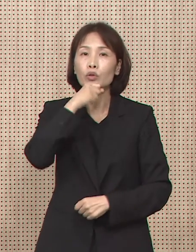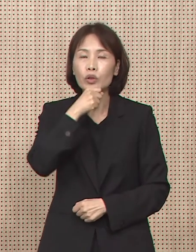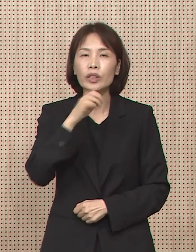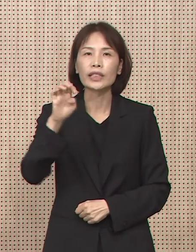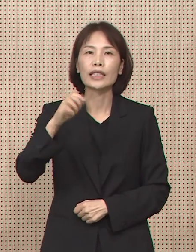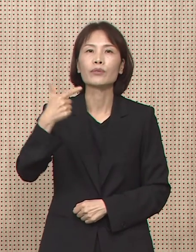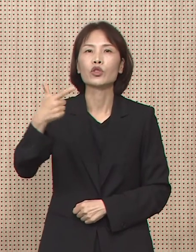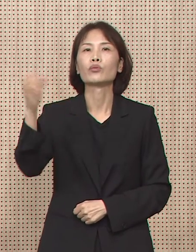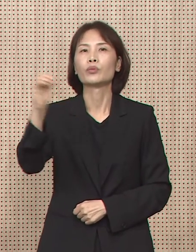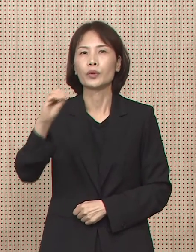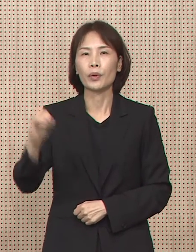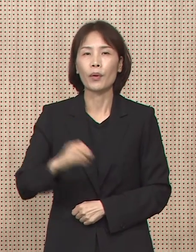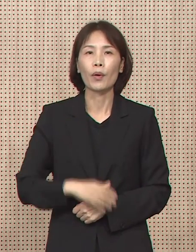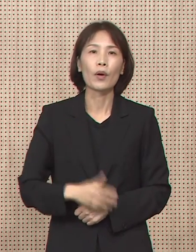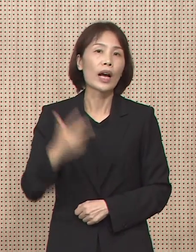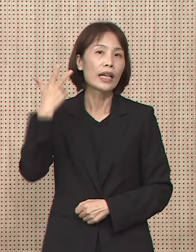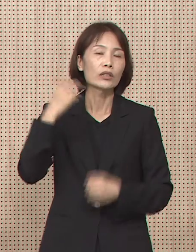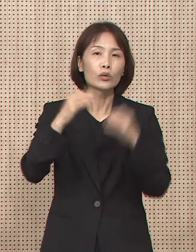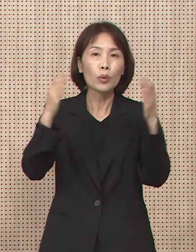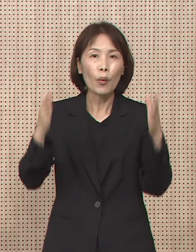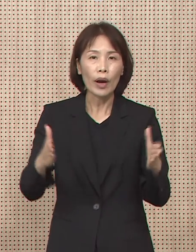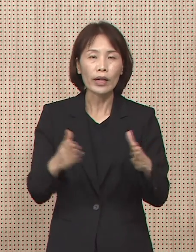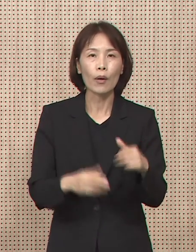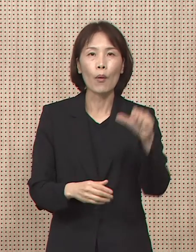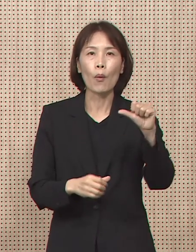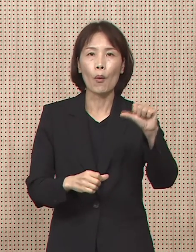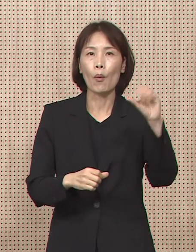46.1%입니다. 지난 한주 동안에는 5만